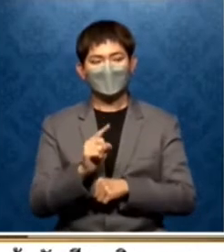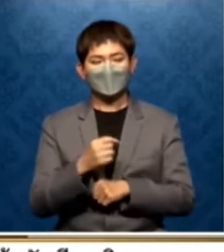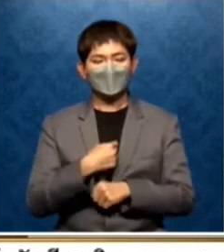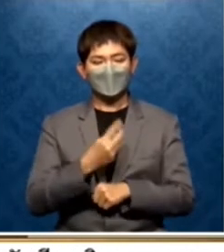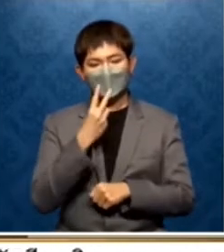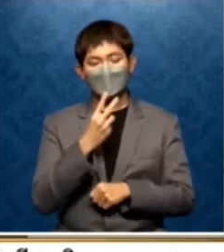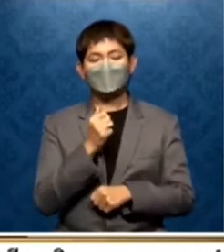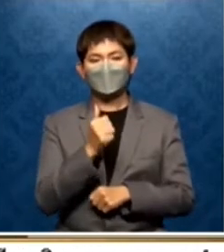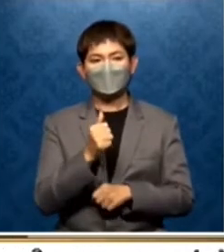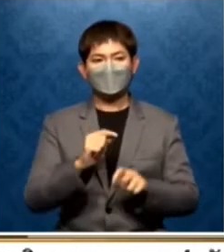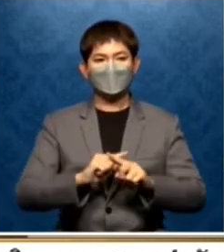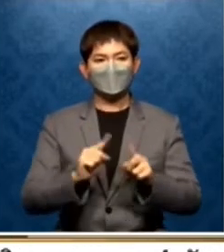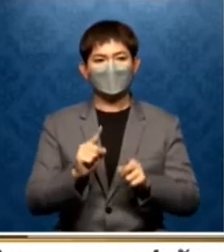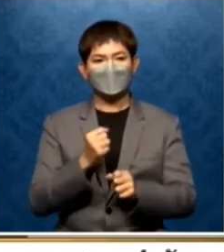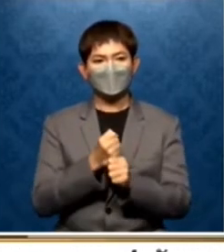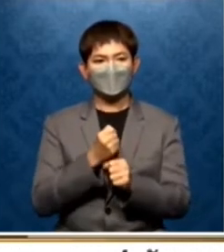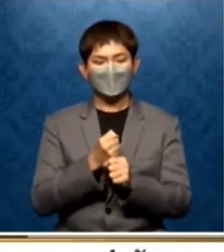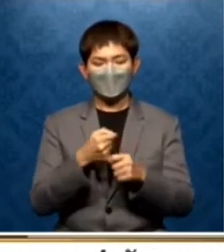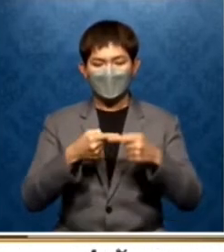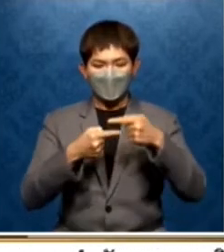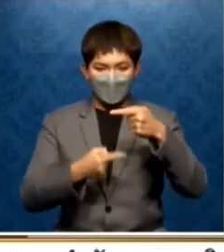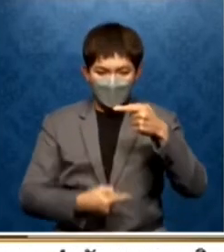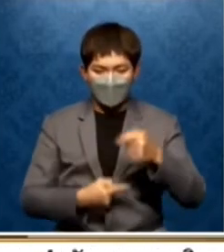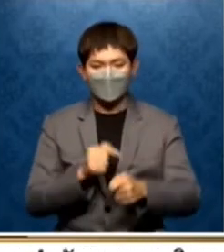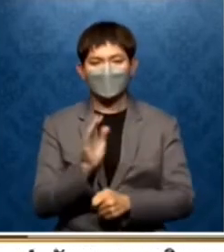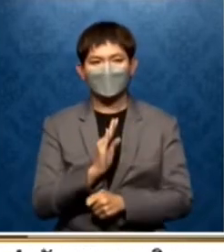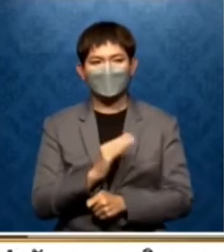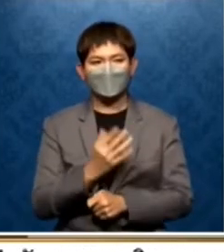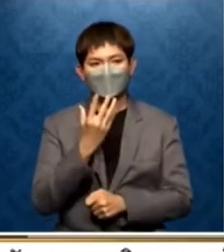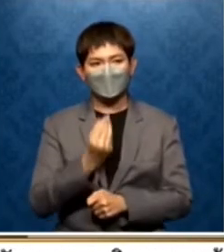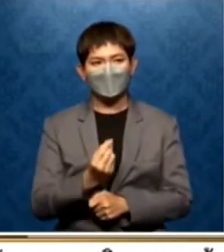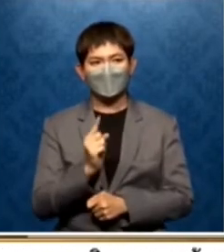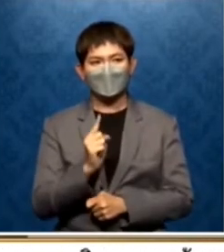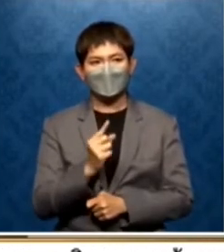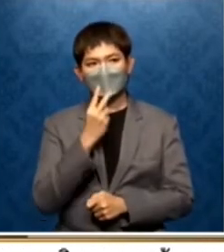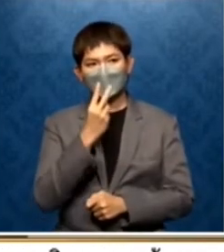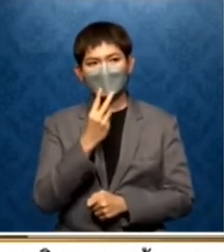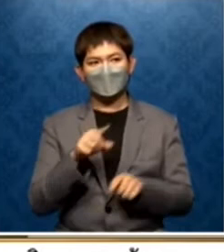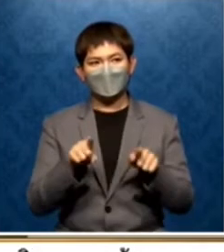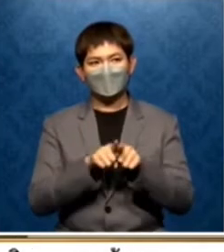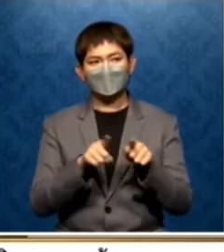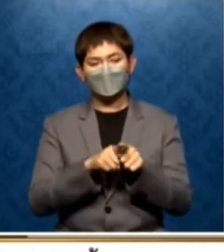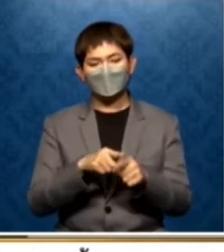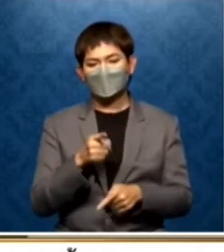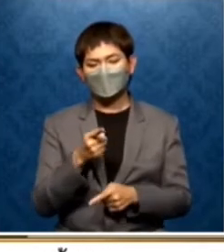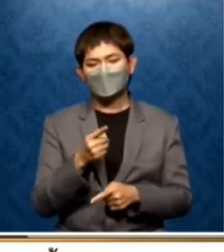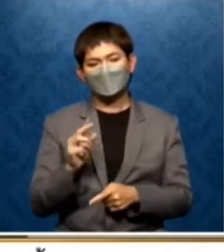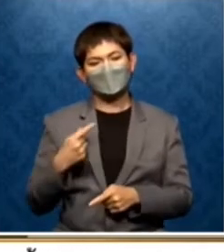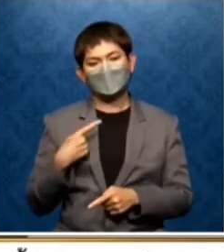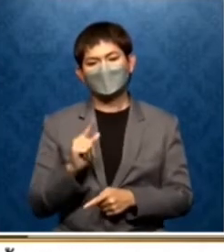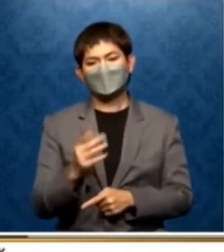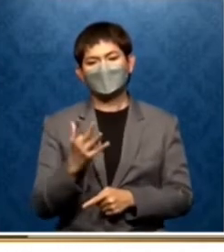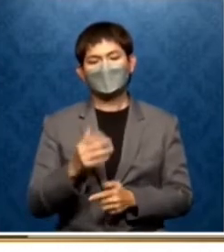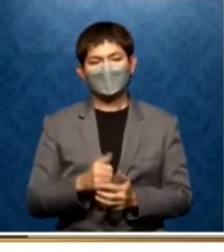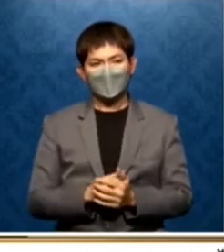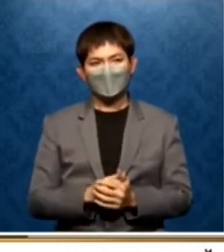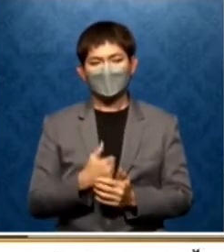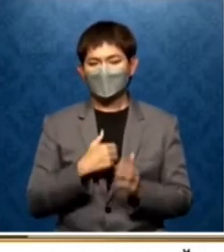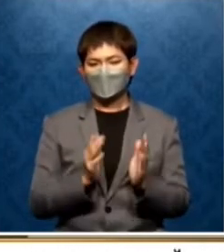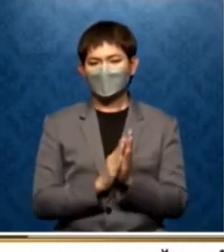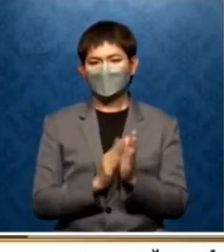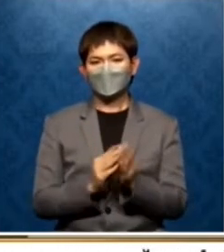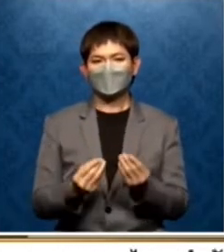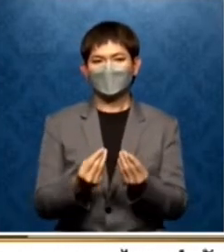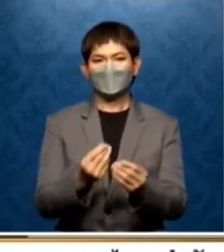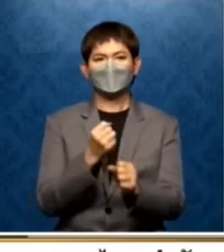ที่ดีแต่ว่ามันไม่ควรมีตังเยอะแยะนะครับที่เหลือเนี่ยเป็นสิ่งที่เป็นขยะทั้งนั้นนะครับครับผมชื่นชมท่านท